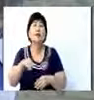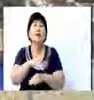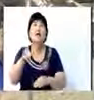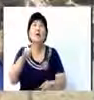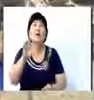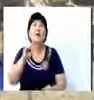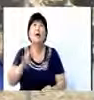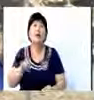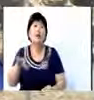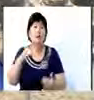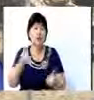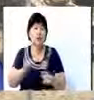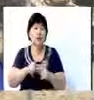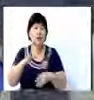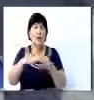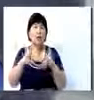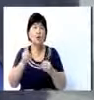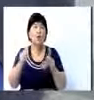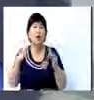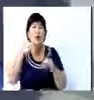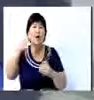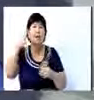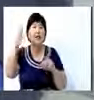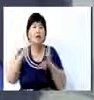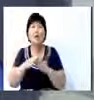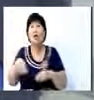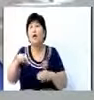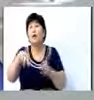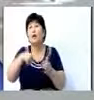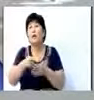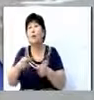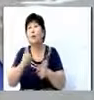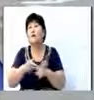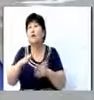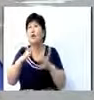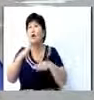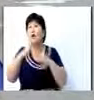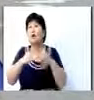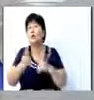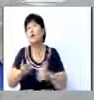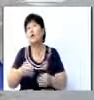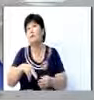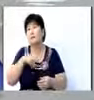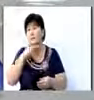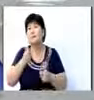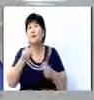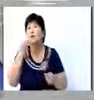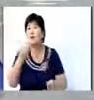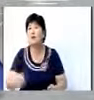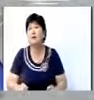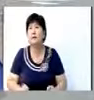psp батыра сегодня здесь строится еще 2 многоэтажных дома на рекорд отметил что все дома строятся на совесть сапога